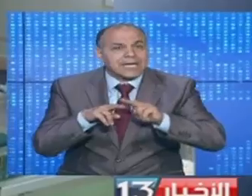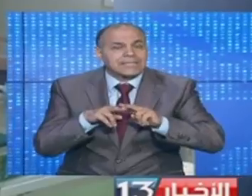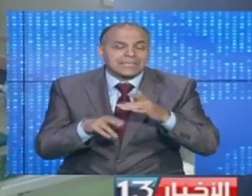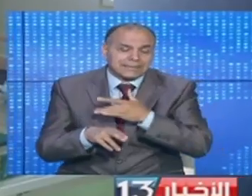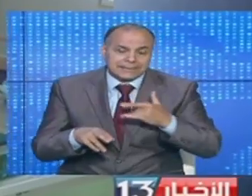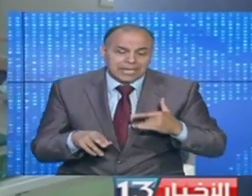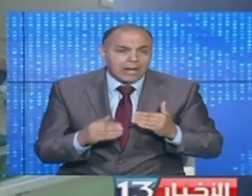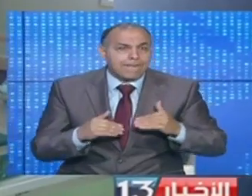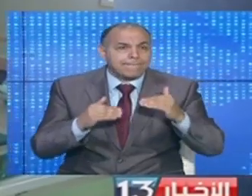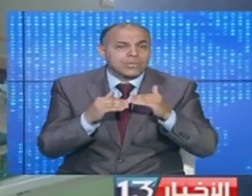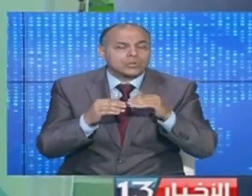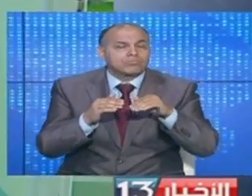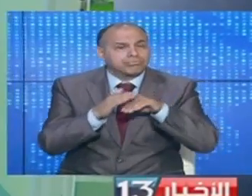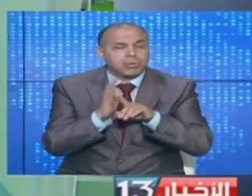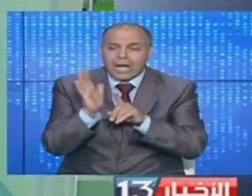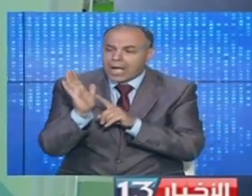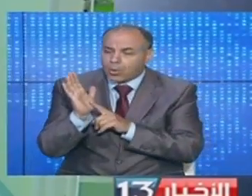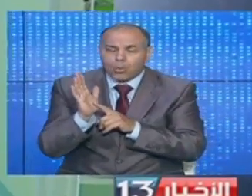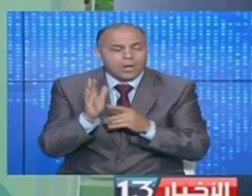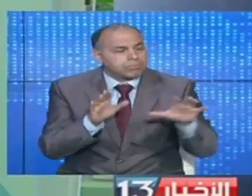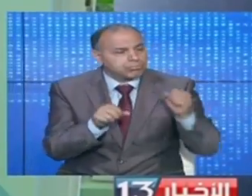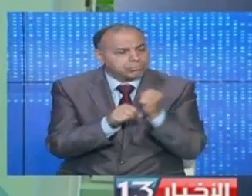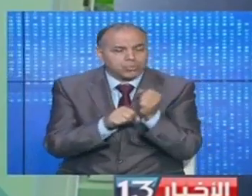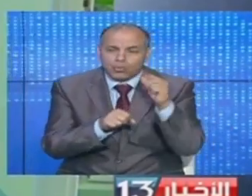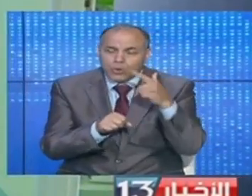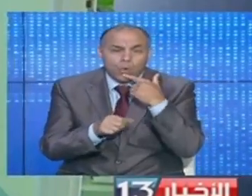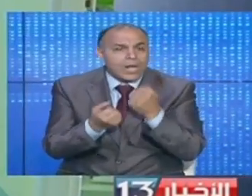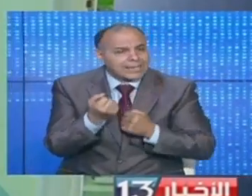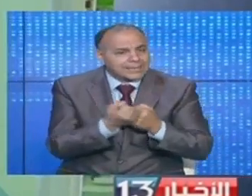الصحة على مستوى الهيكلة والقوانين والانتدابات والرقمنة ودعم قطاع الأدوية.